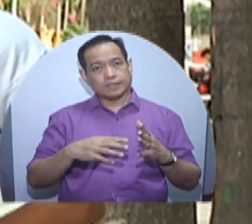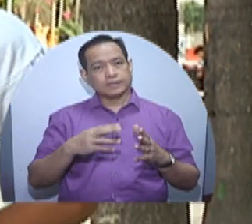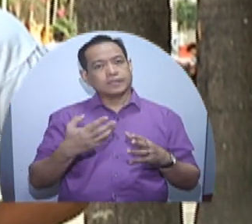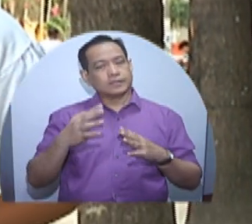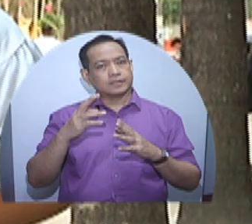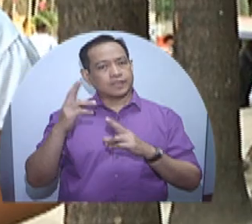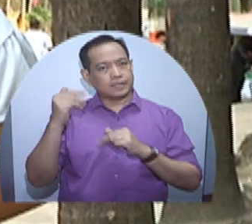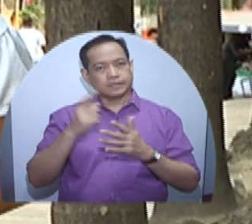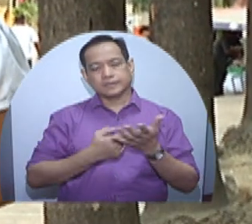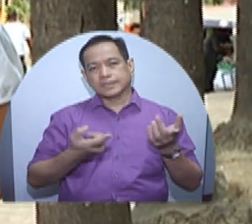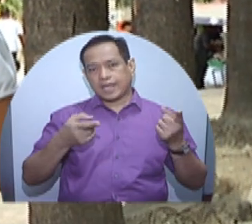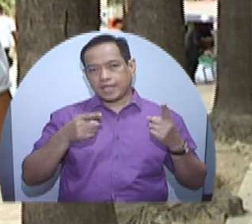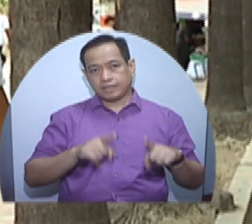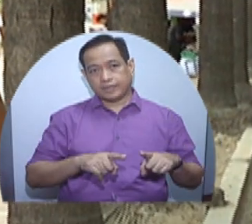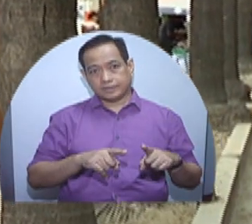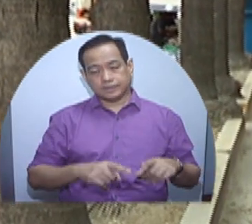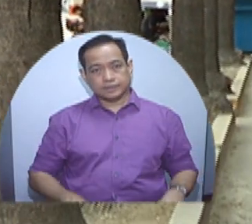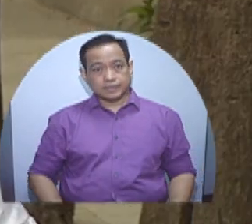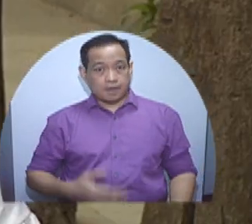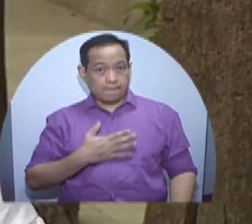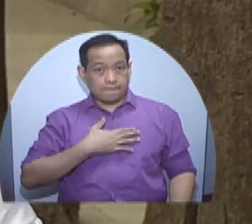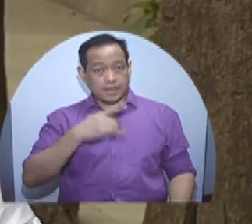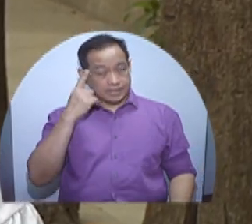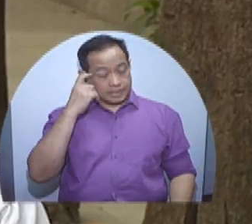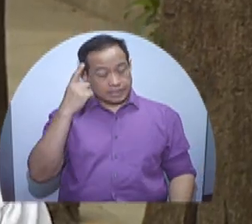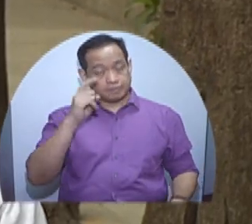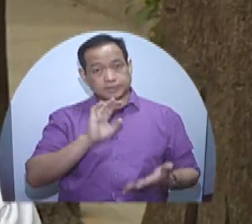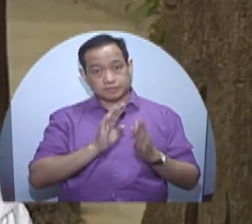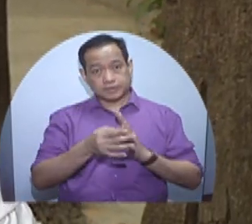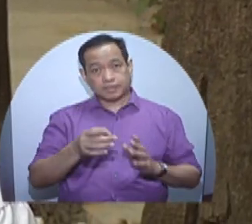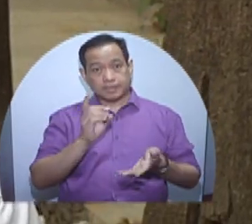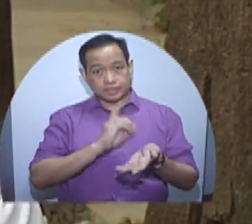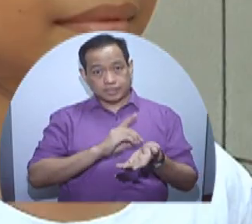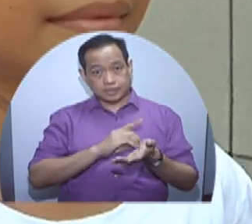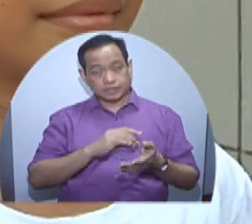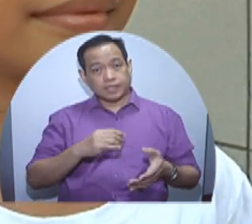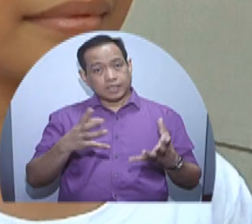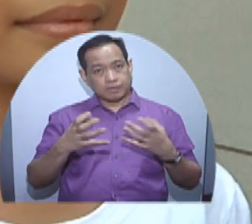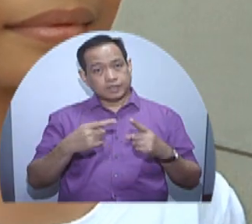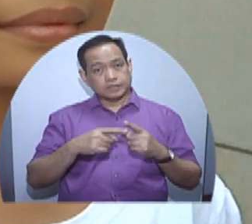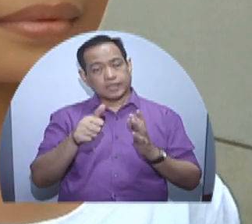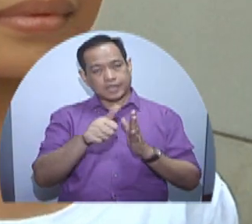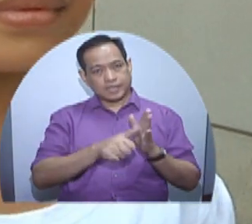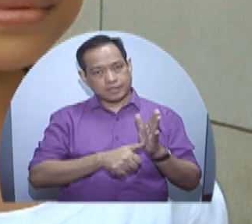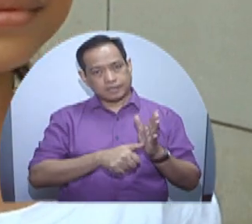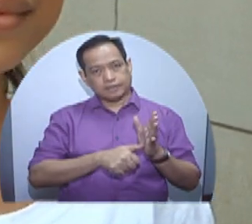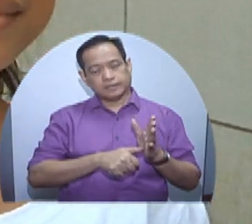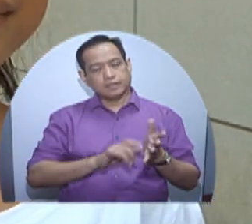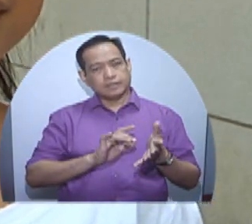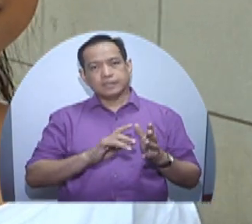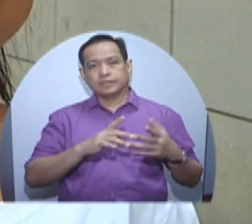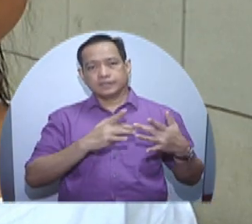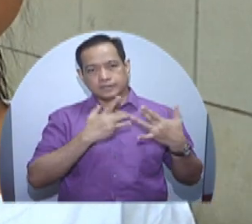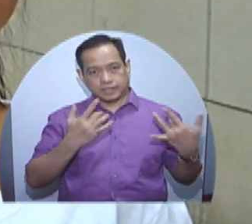mga pangarap. Pangarap ko po, maging doctor po. Gusto ko po yung nag-o-opera po